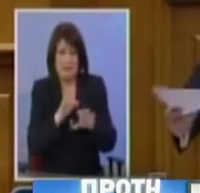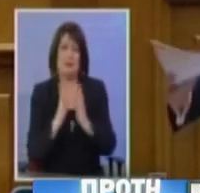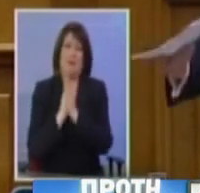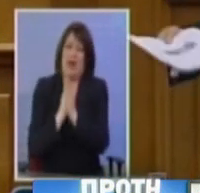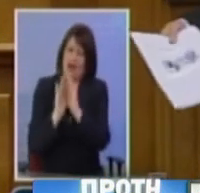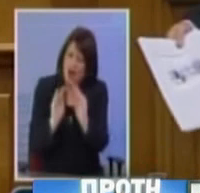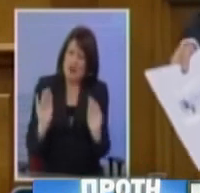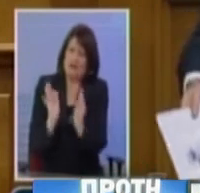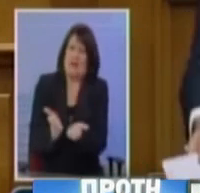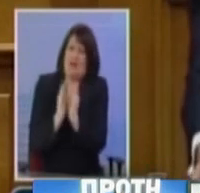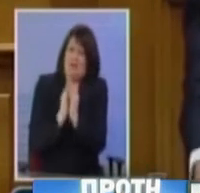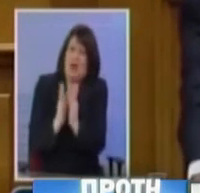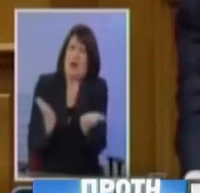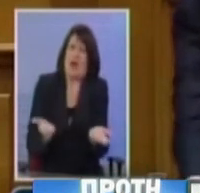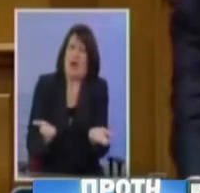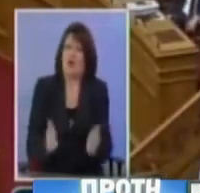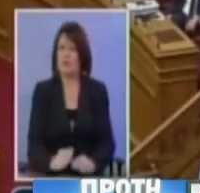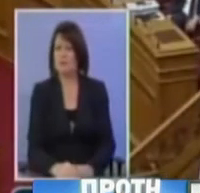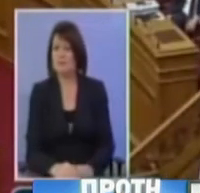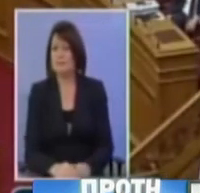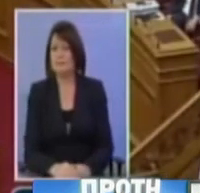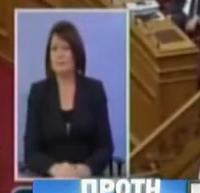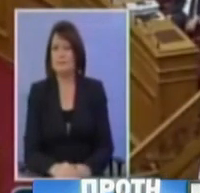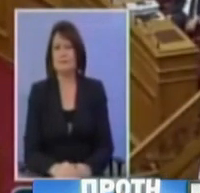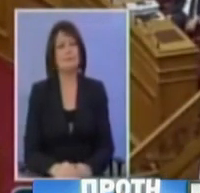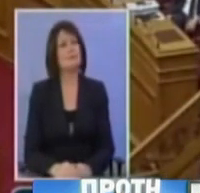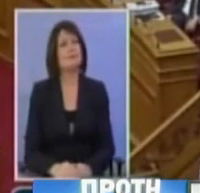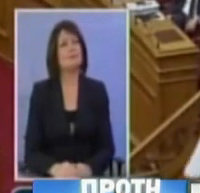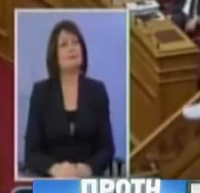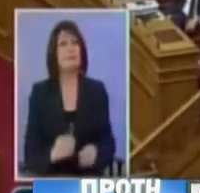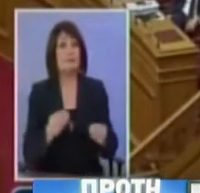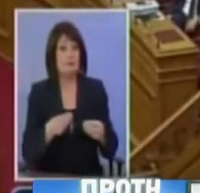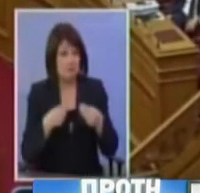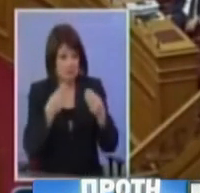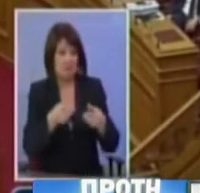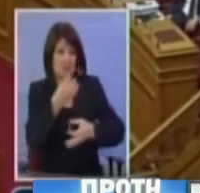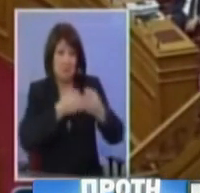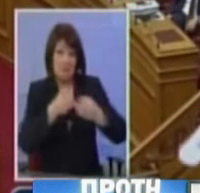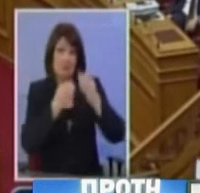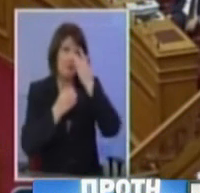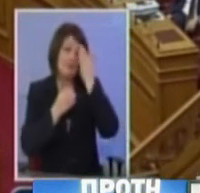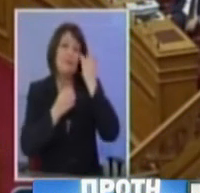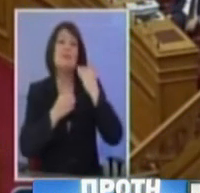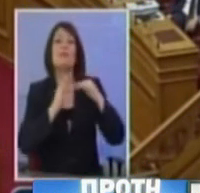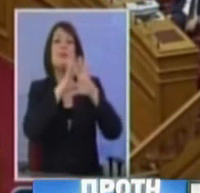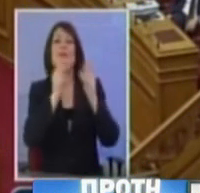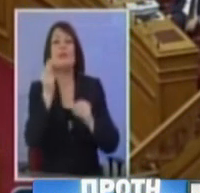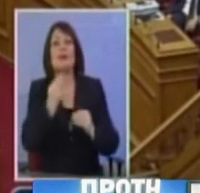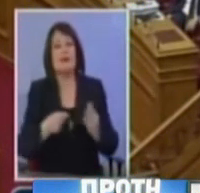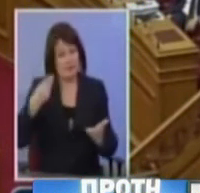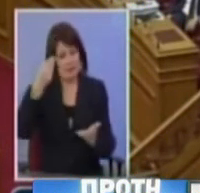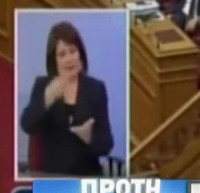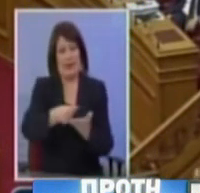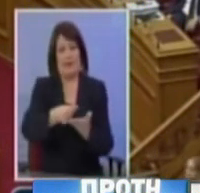Οι ανακοινώσεις του ΣΥΡΙΖΑ, παρακαλώ. Αν έχει καλοσύνη, κύριε Γραμματεύ, να τις παραλάβετε για όλα τα θέματα τα οποία έθιξα, κύριε Πρόεδρε, είναι εδώ και τις